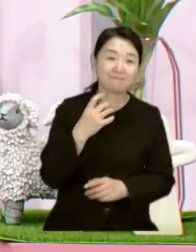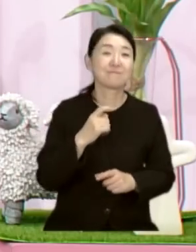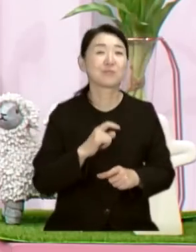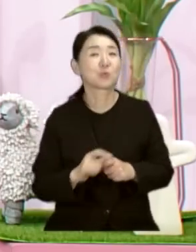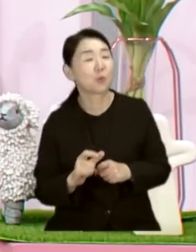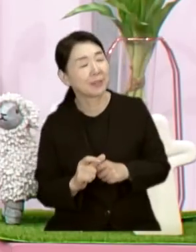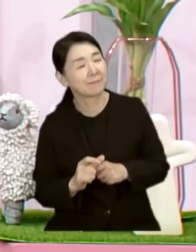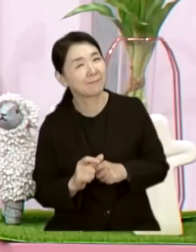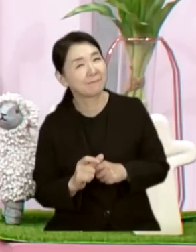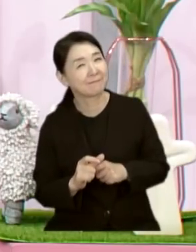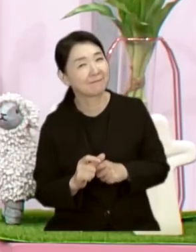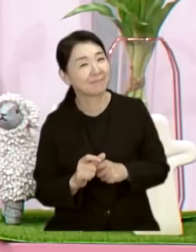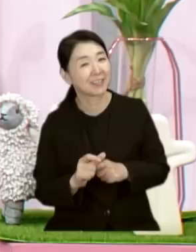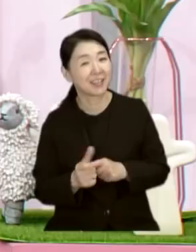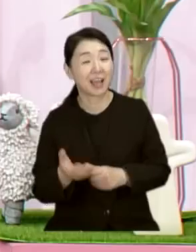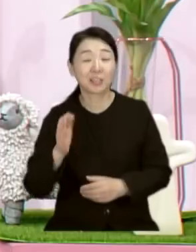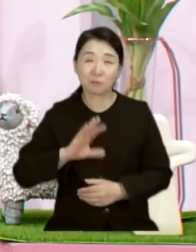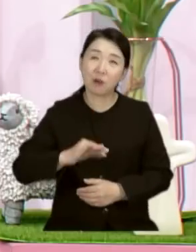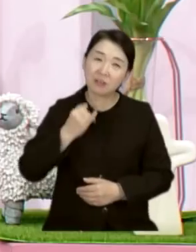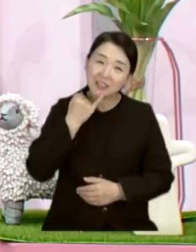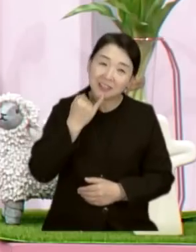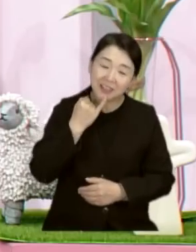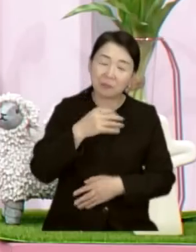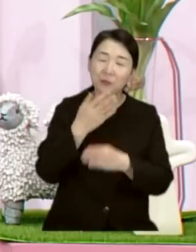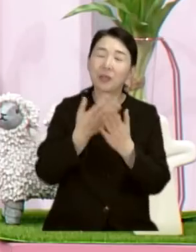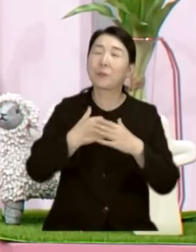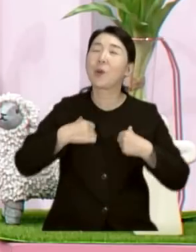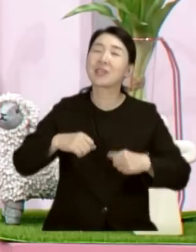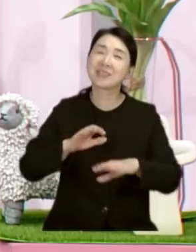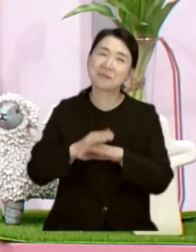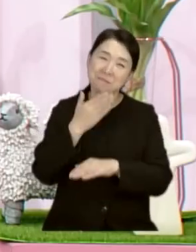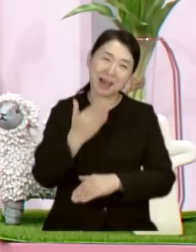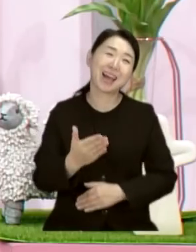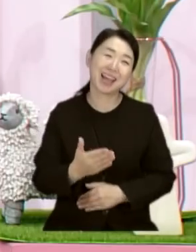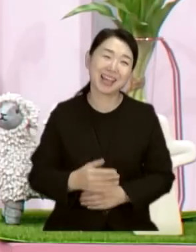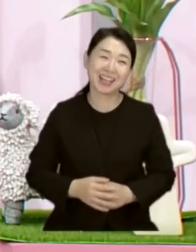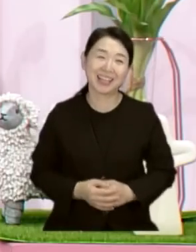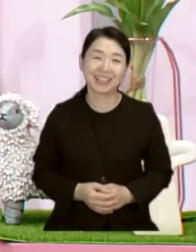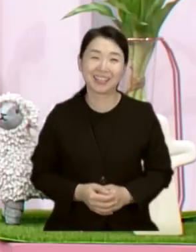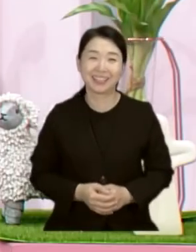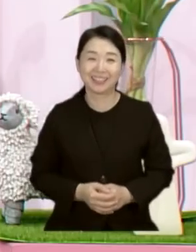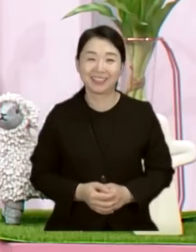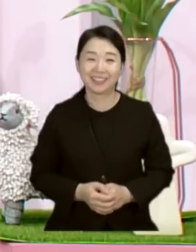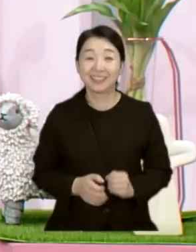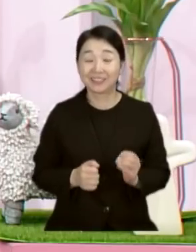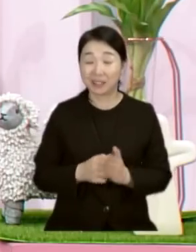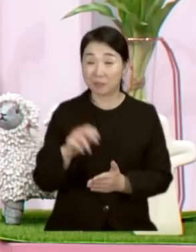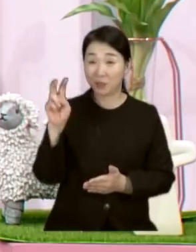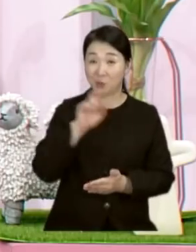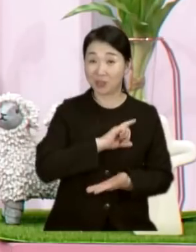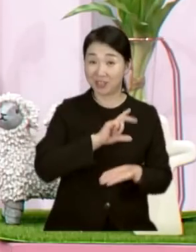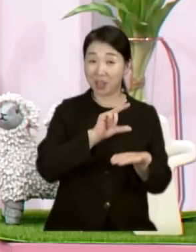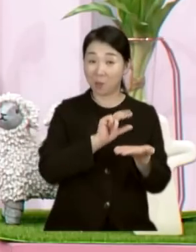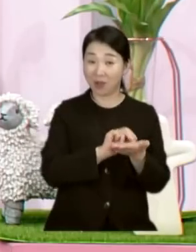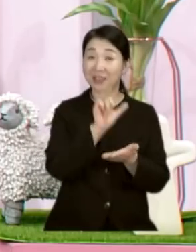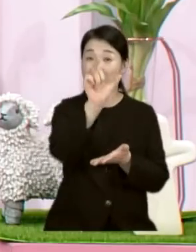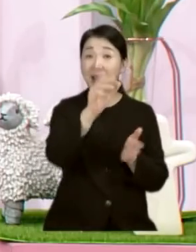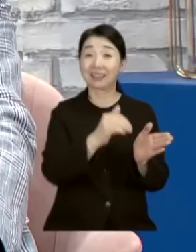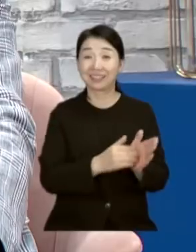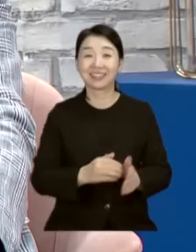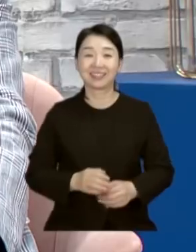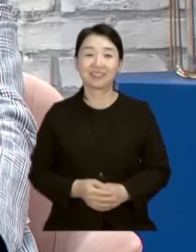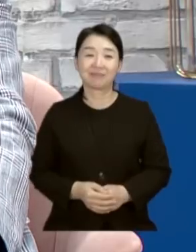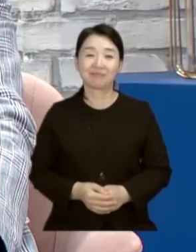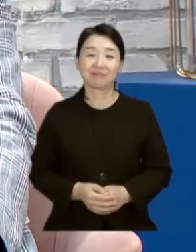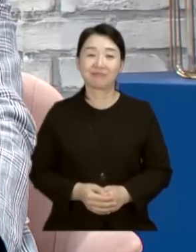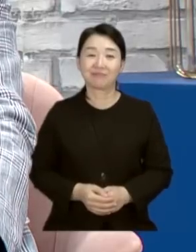많이 했지만 뭐 이 정도쯤이야 더 내려놓을 수 있지 않나 해서 이제 노래 타이틀 제목까지 됐어요.